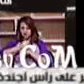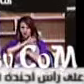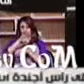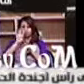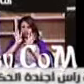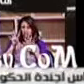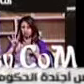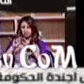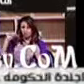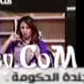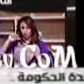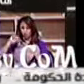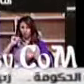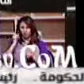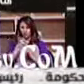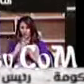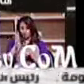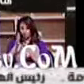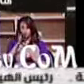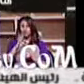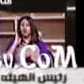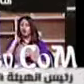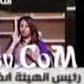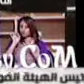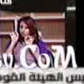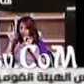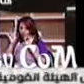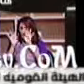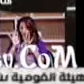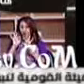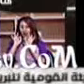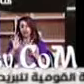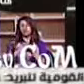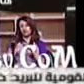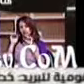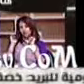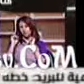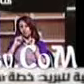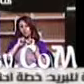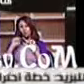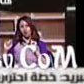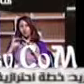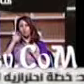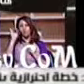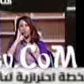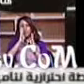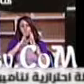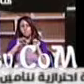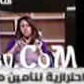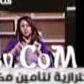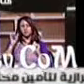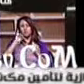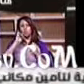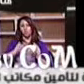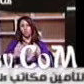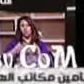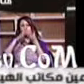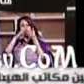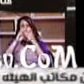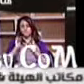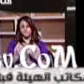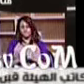الجمهوريه يجب ان تحترم ولكن اذا اصطدمت بمصلحه الوطن فمن يعني في هذه الحاله في